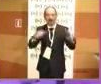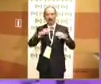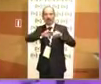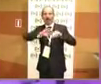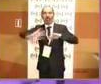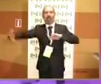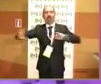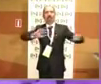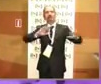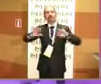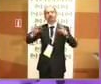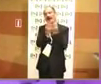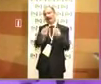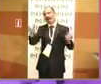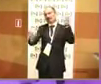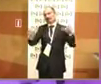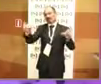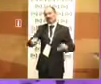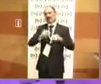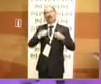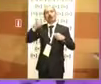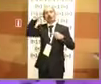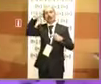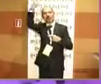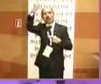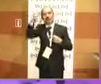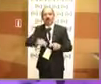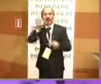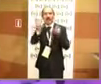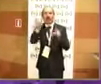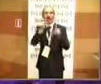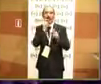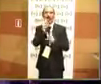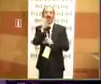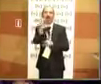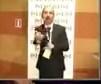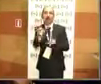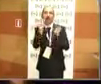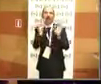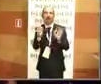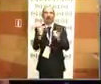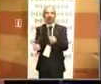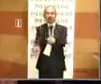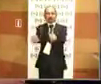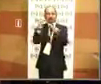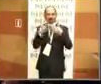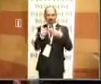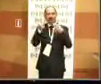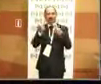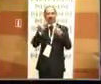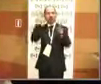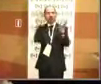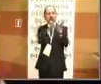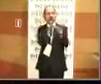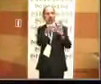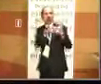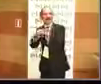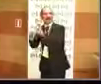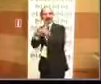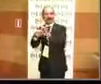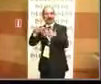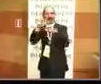tanti cittadini da noi, come individuare le parole in grado di dare loro un punto di